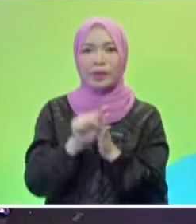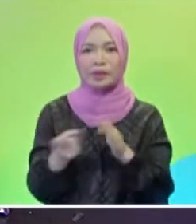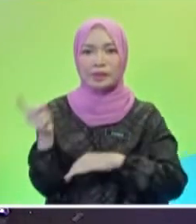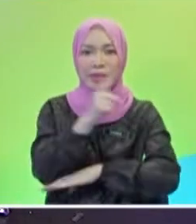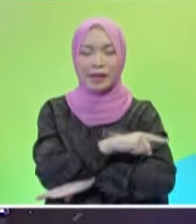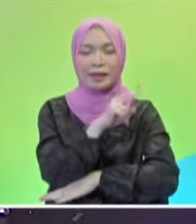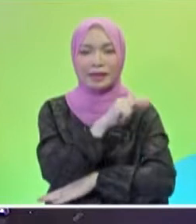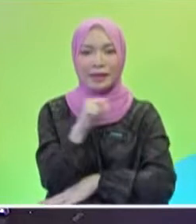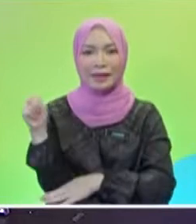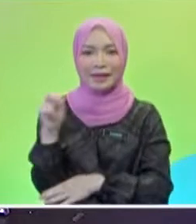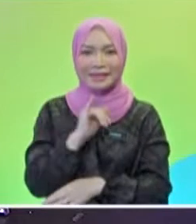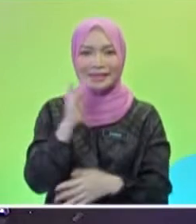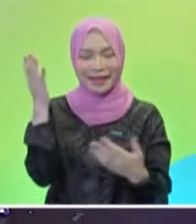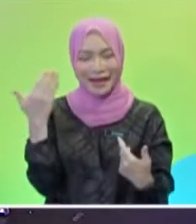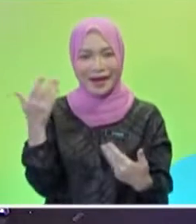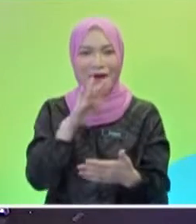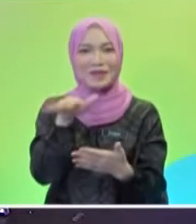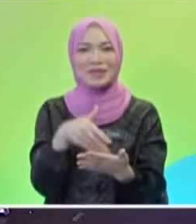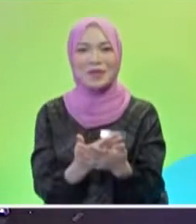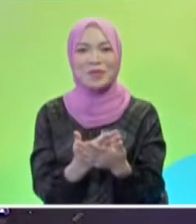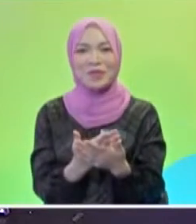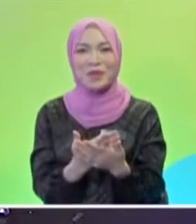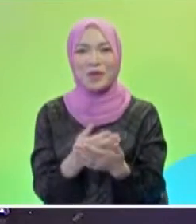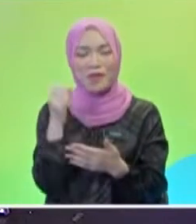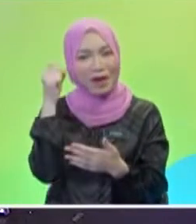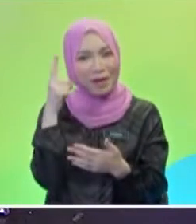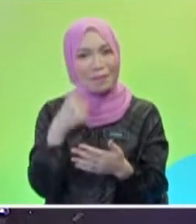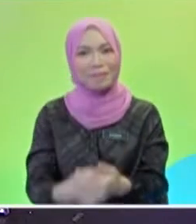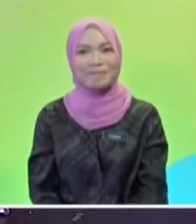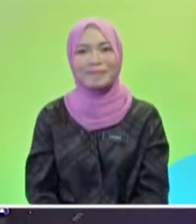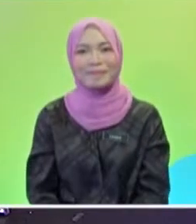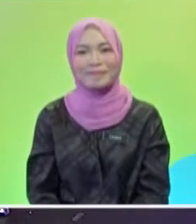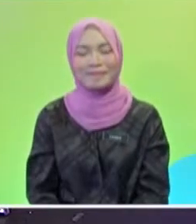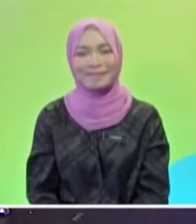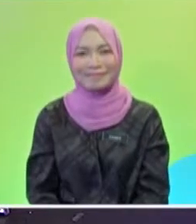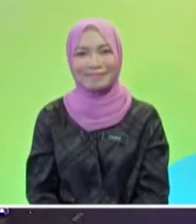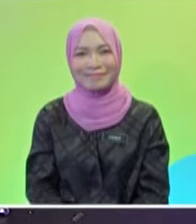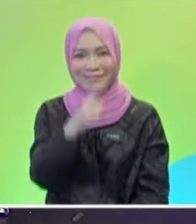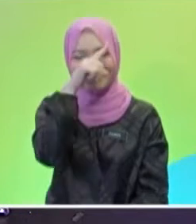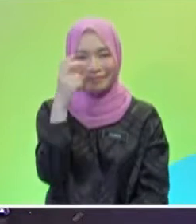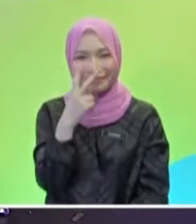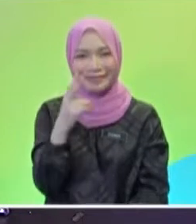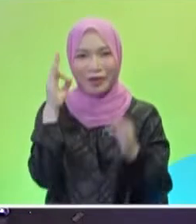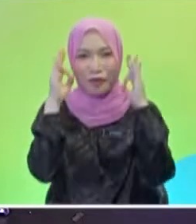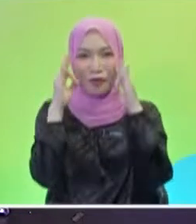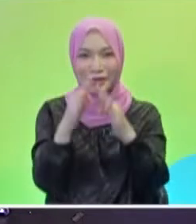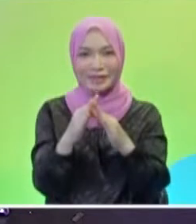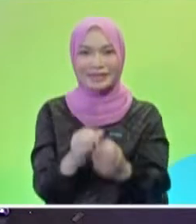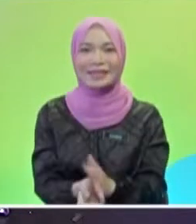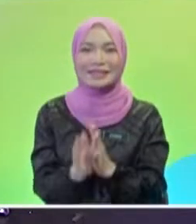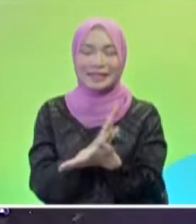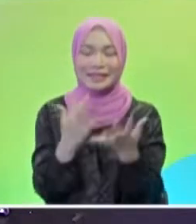rumahpun samehadak begitu Oke kita boleh tahu tuh kitena